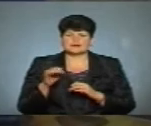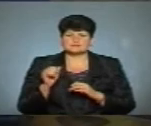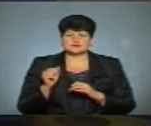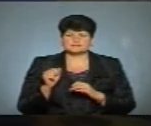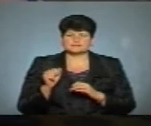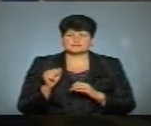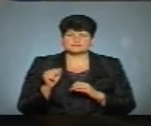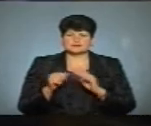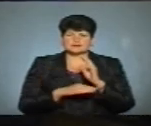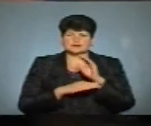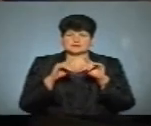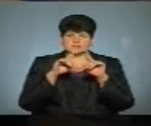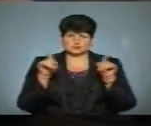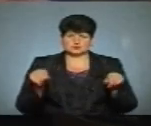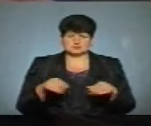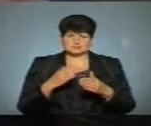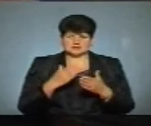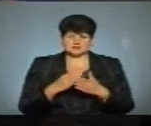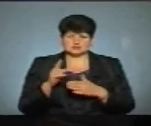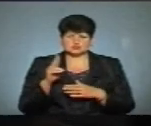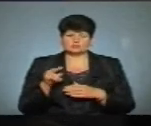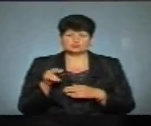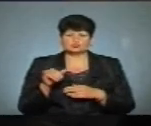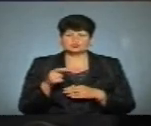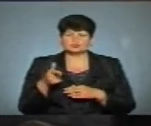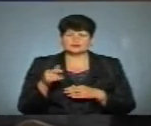нас є такі шпуги, вони забезпечують